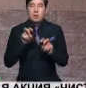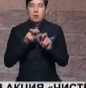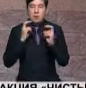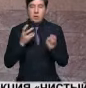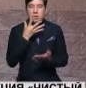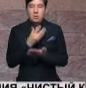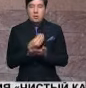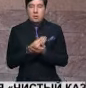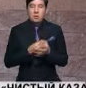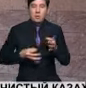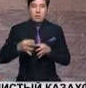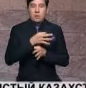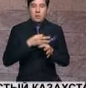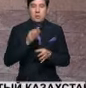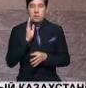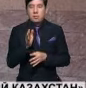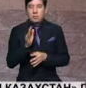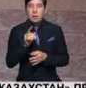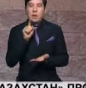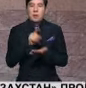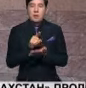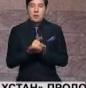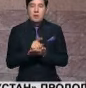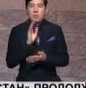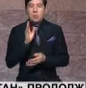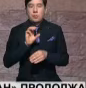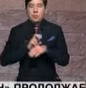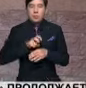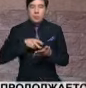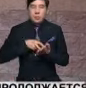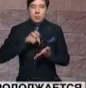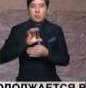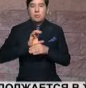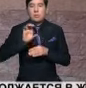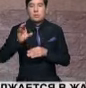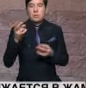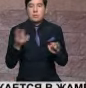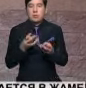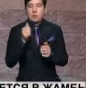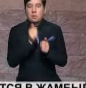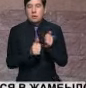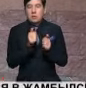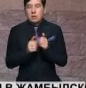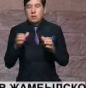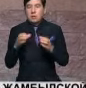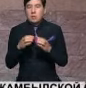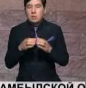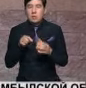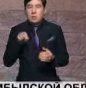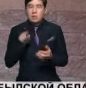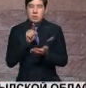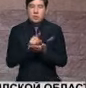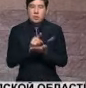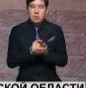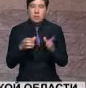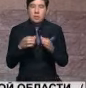Это мы будем обсуждать на своем заседании. Мы обязательно должны отправить письмо. Мы должны вызвать каждый орган. В наших обязанностях организовать круглый